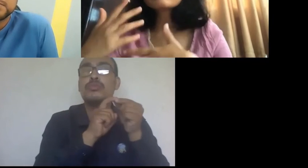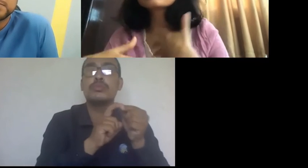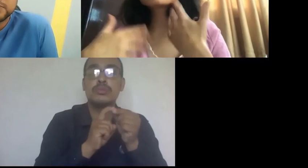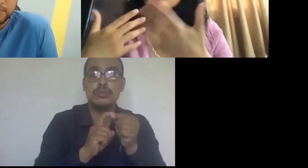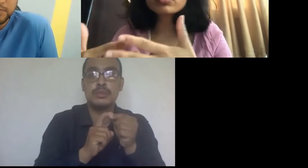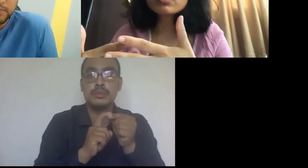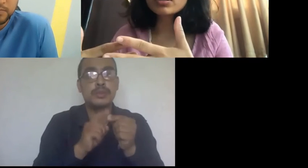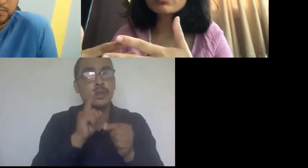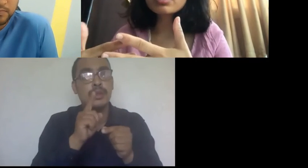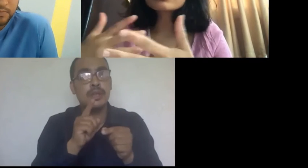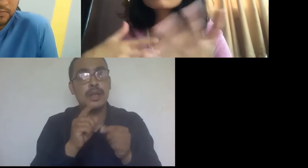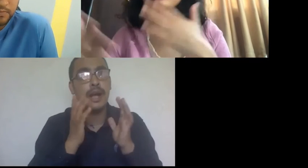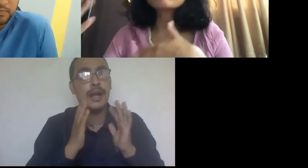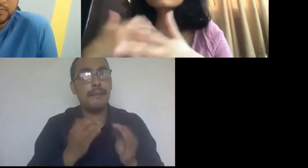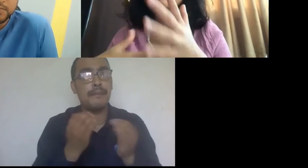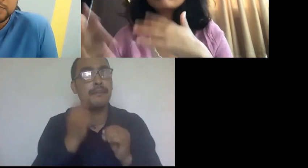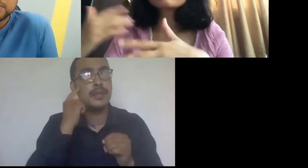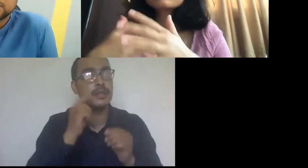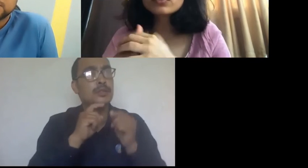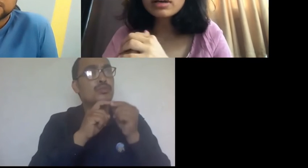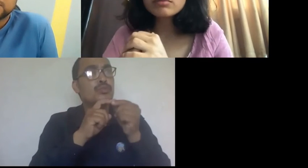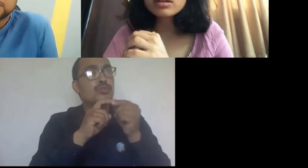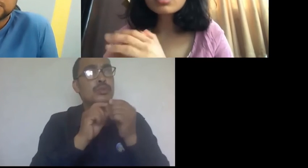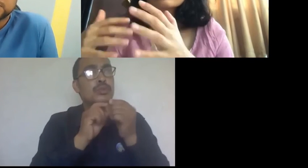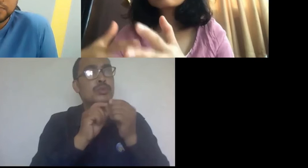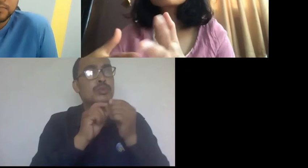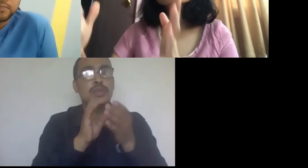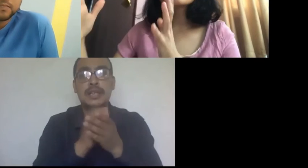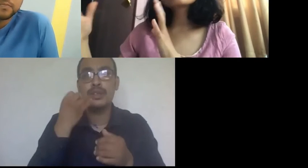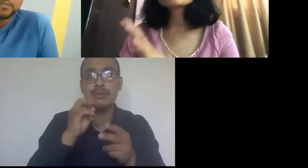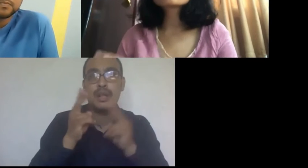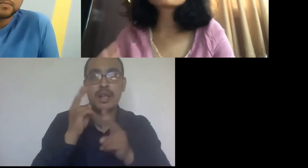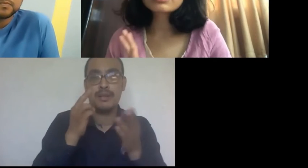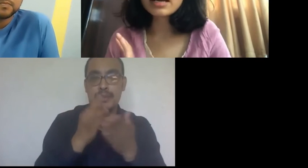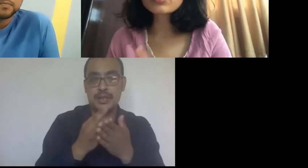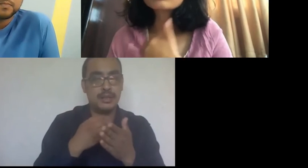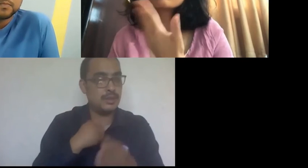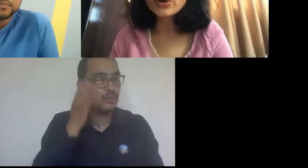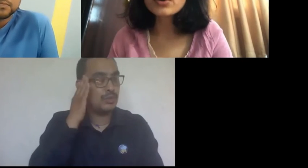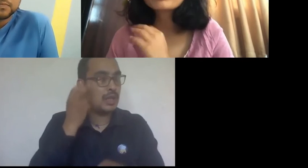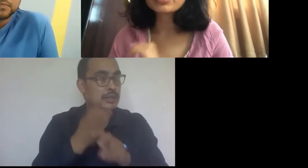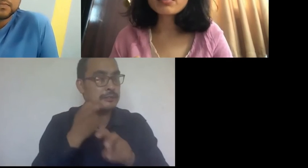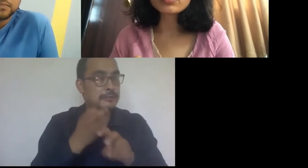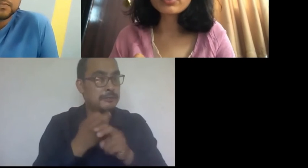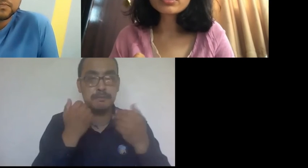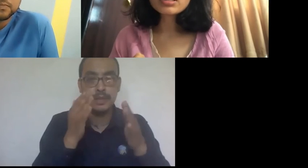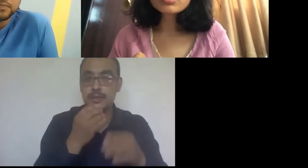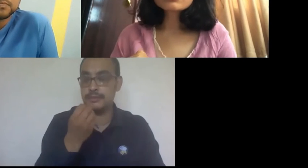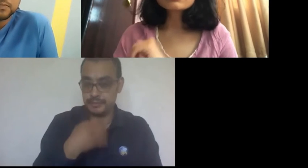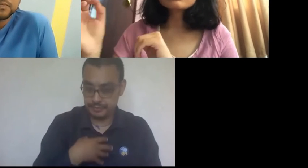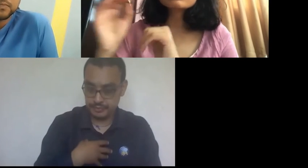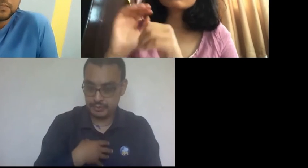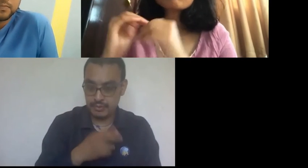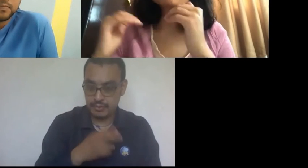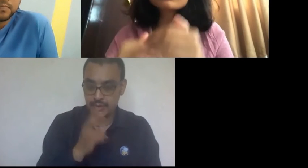एउटा केही रिलिफ पाउँछु कि भन्ने कुरा गर्छु, बट हाम्रो चाहिँ धेरै नेगेटिभ कुरा हुन्छ त्यसले गर्दा चाहिँ मलाई एकदमै सुत्न गाह्रो भयो भनेर भन्नुभयो।